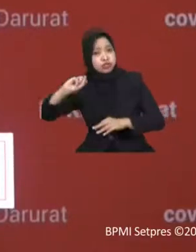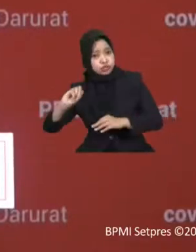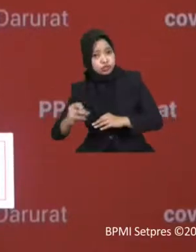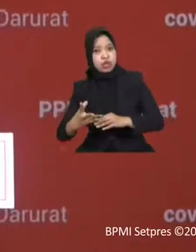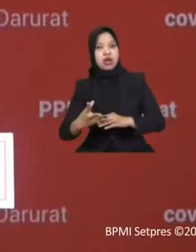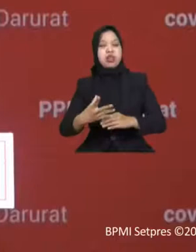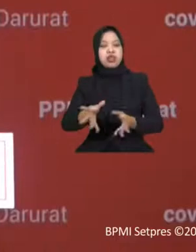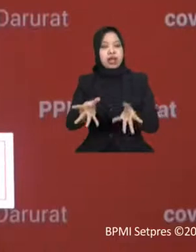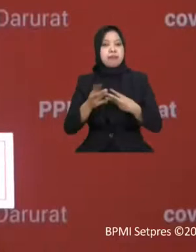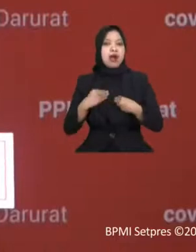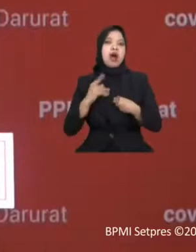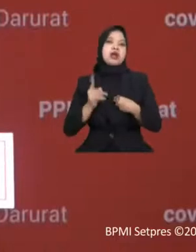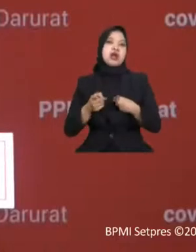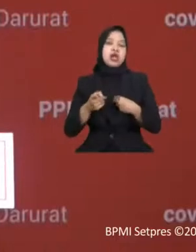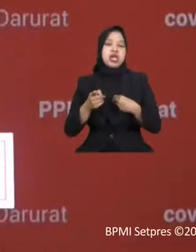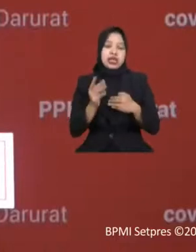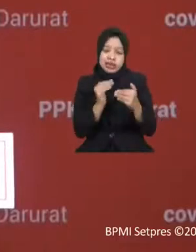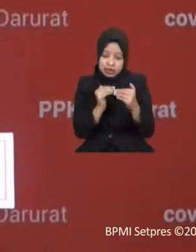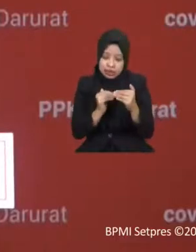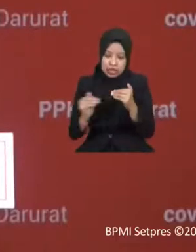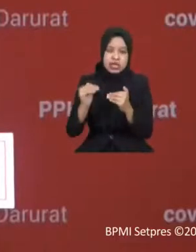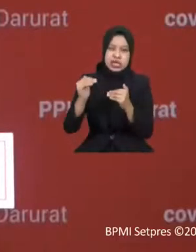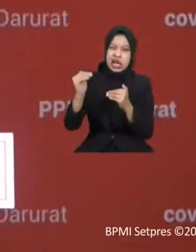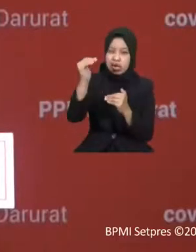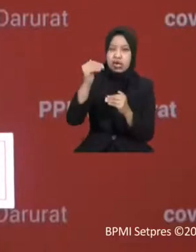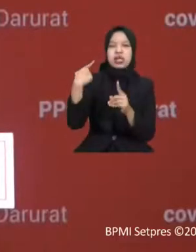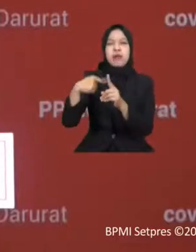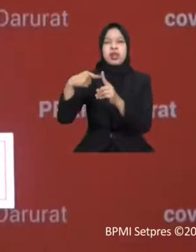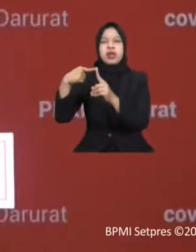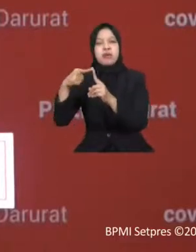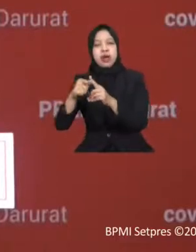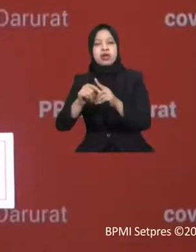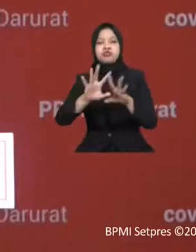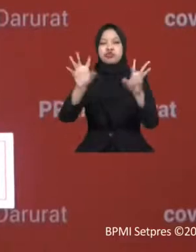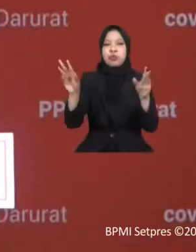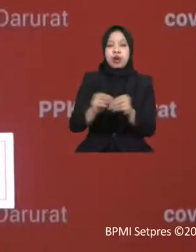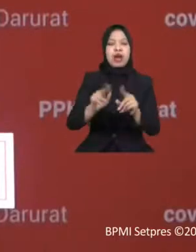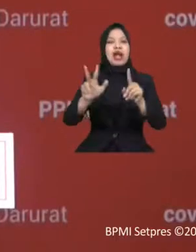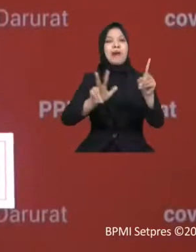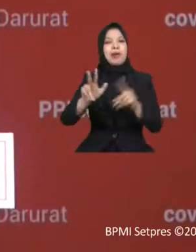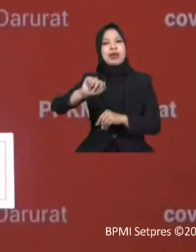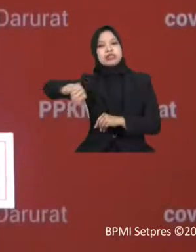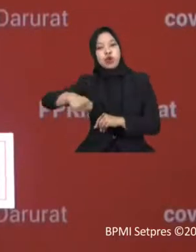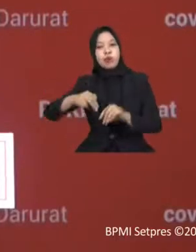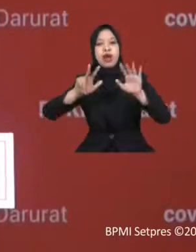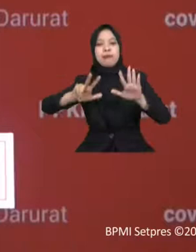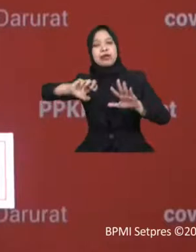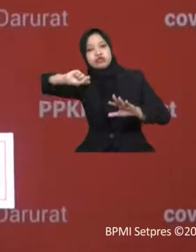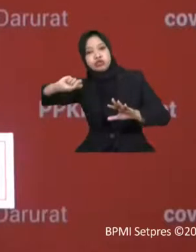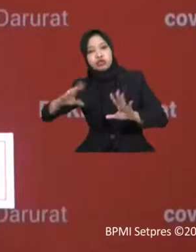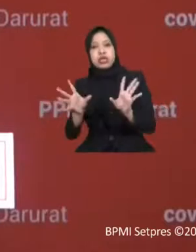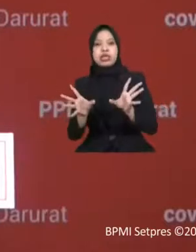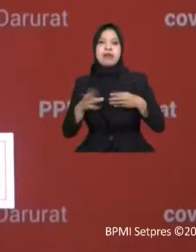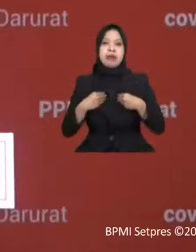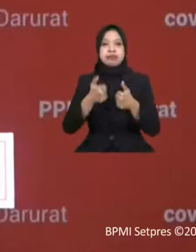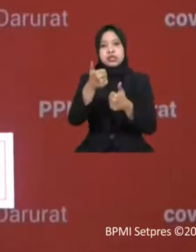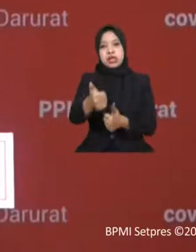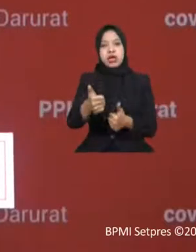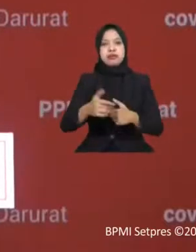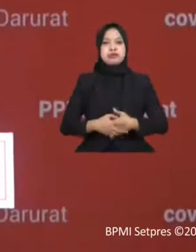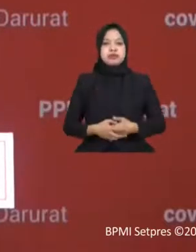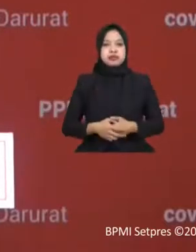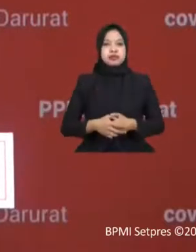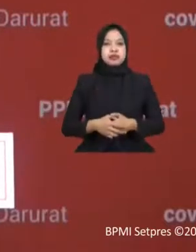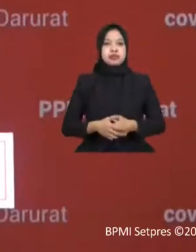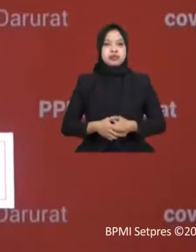manfaat ditingkatkan jangkauannya menjadi 18,8 juta penerima manfaat